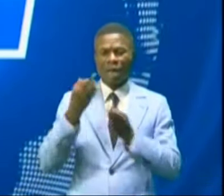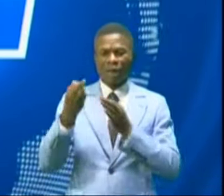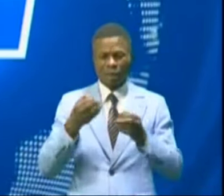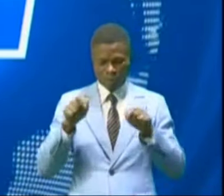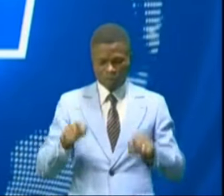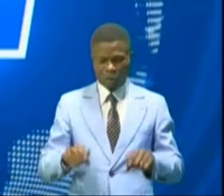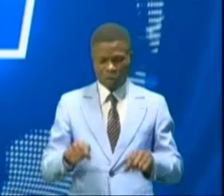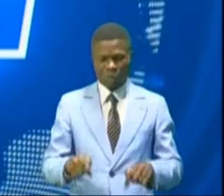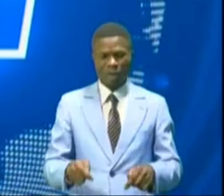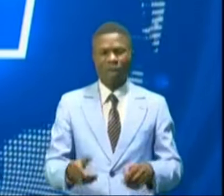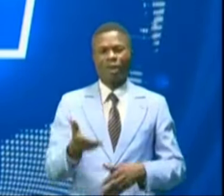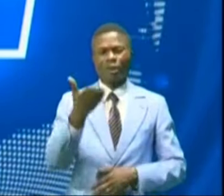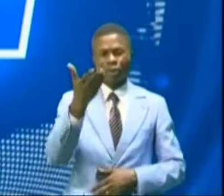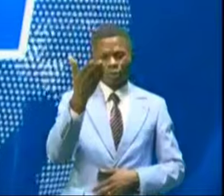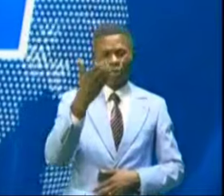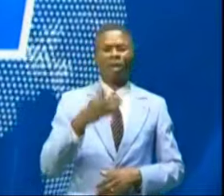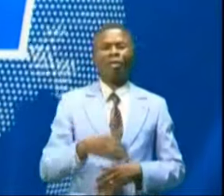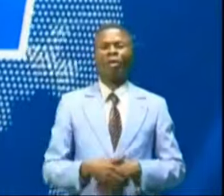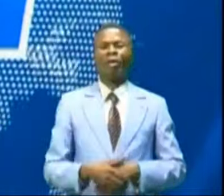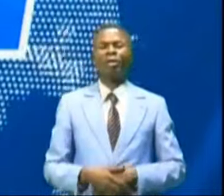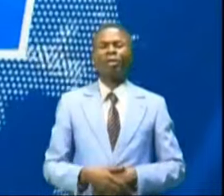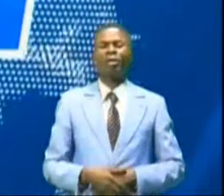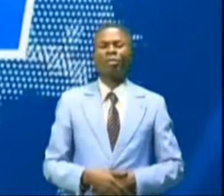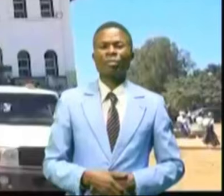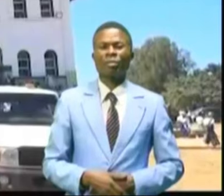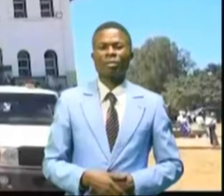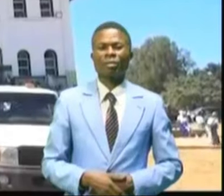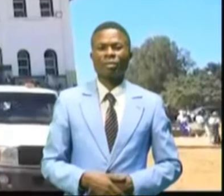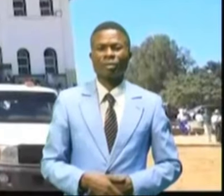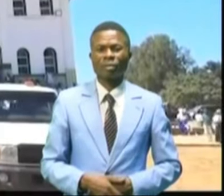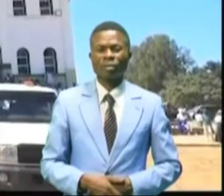détails avec Patricia dans ce reportage.